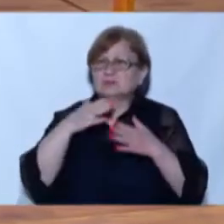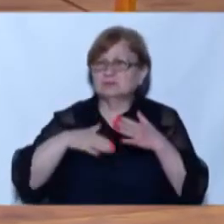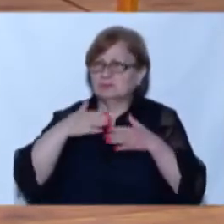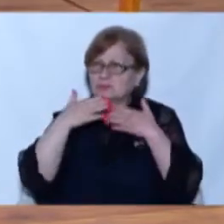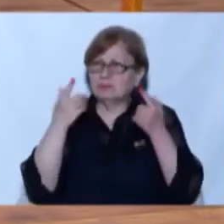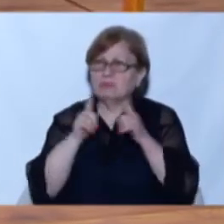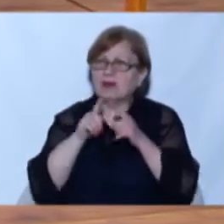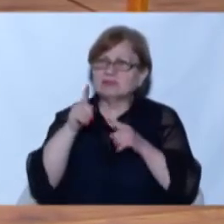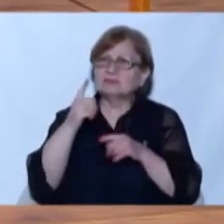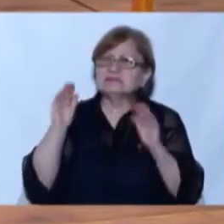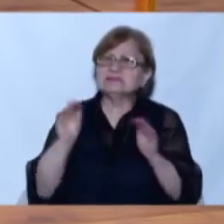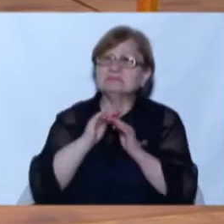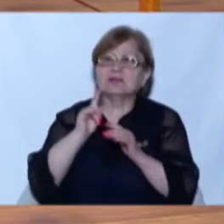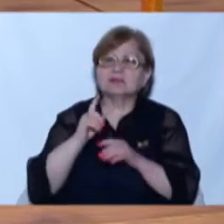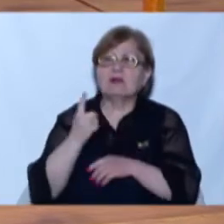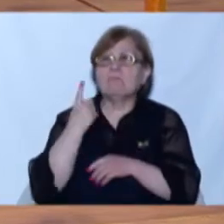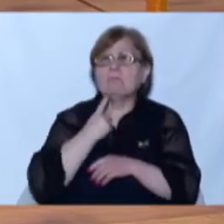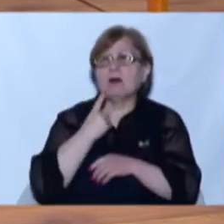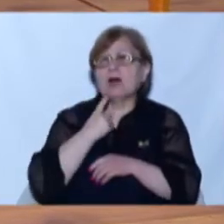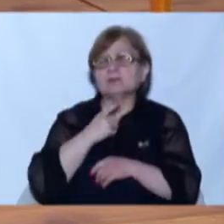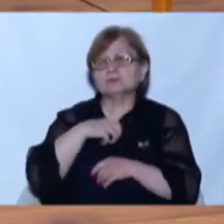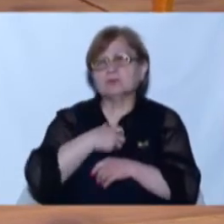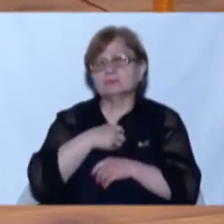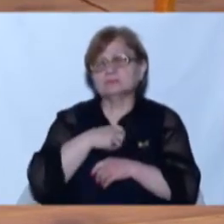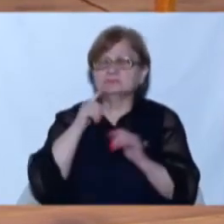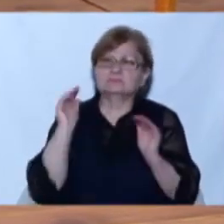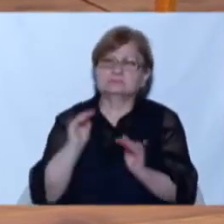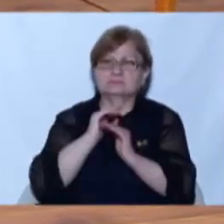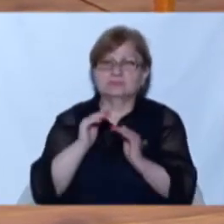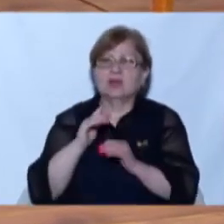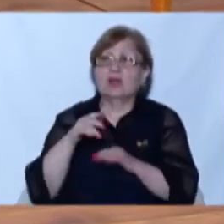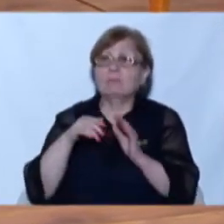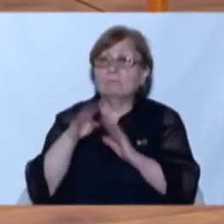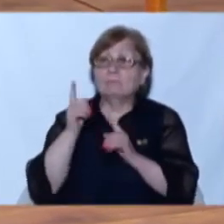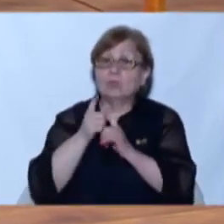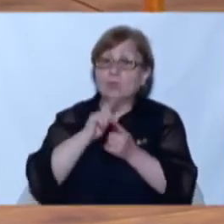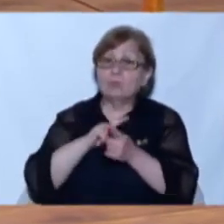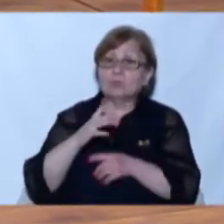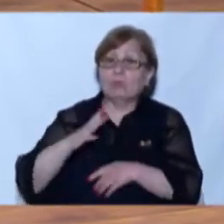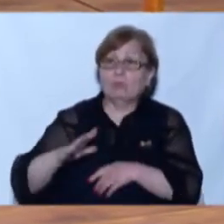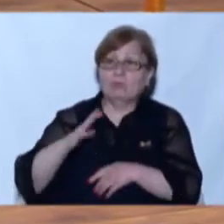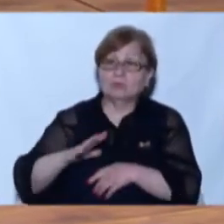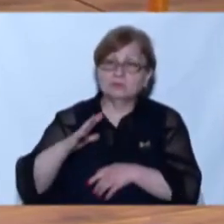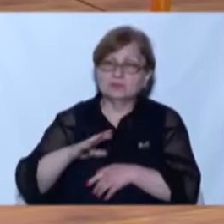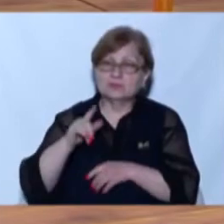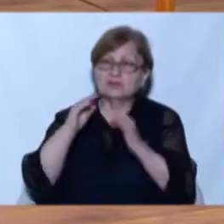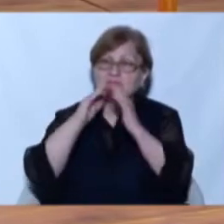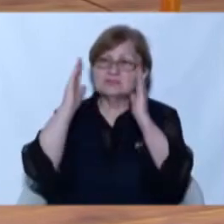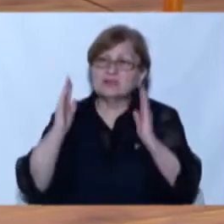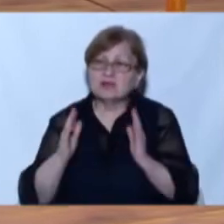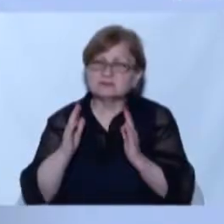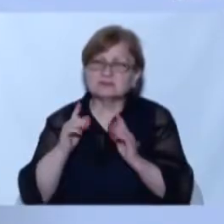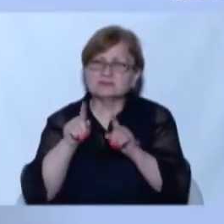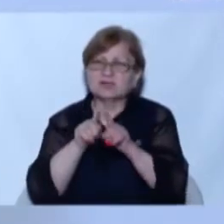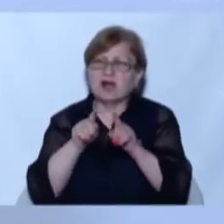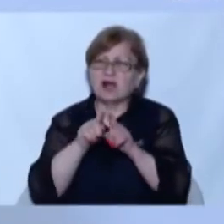სიმღერა სიმარტოვის სიმღერაა, ანდა მოლოდინის. ჰო, ჰო, უფრო მოლოდინის, მიტოვებული სახლი ხომ ქმნისგან მიტოვებულ